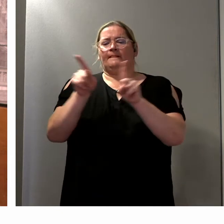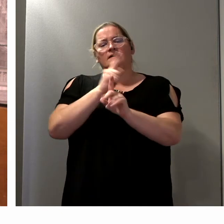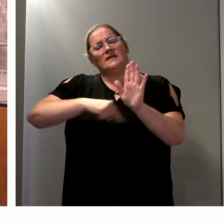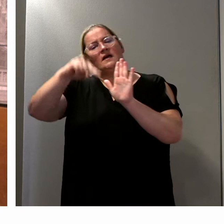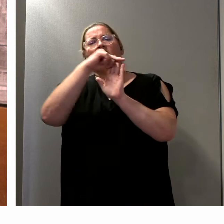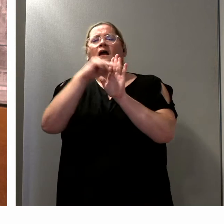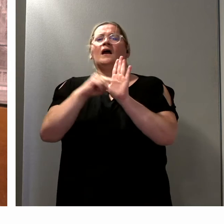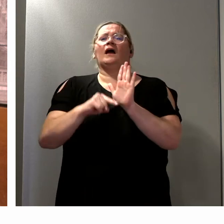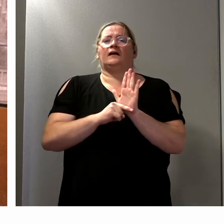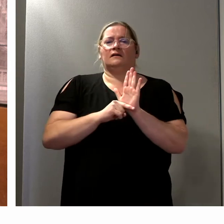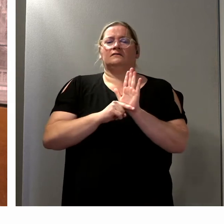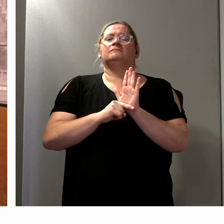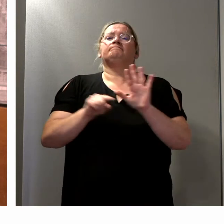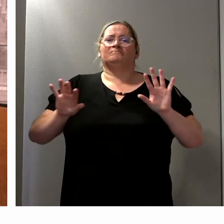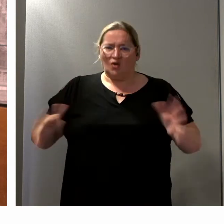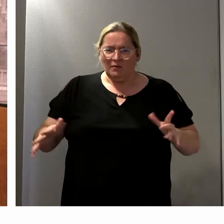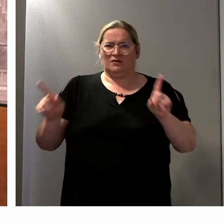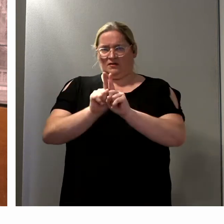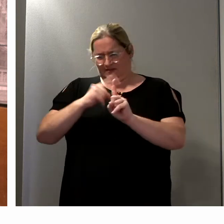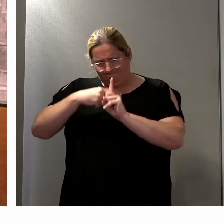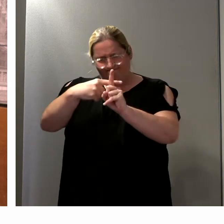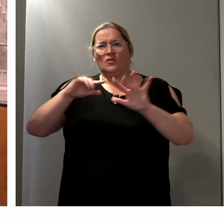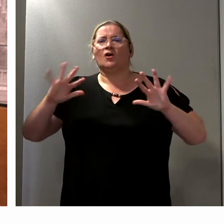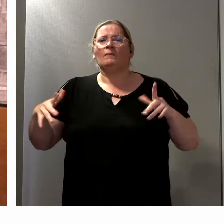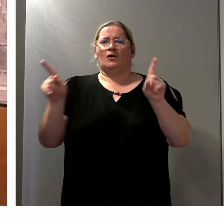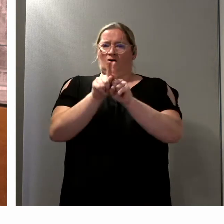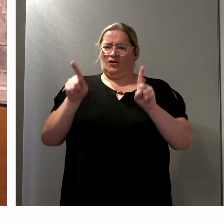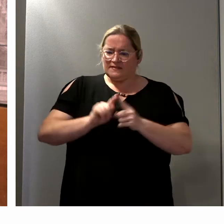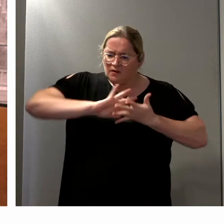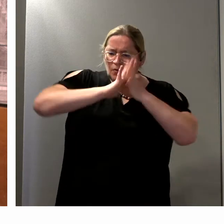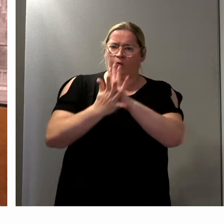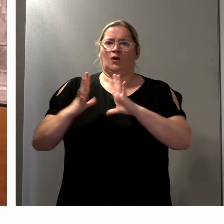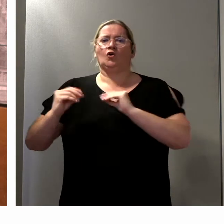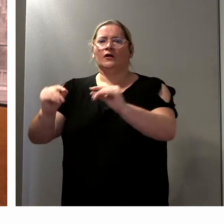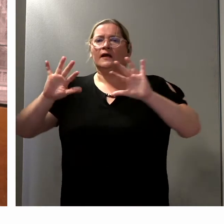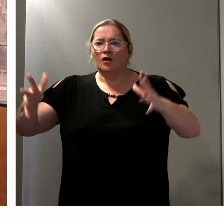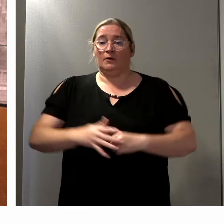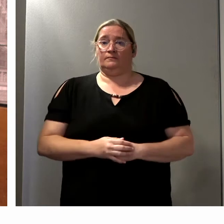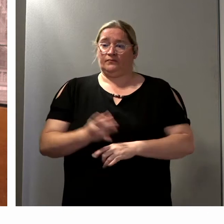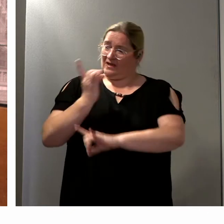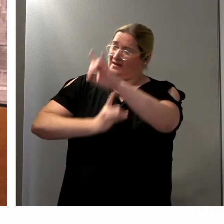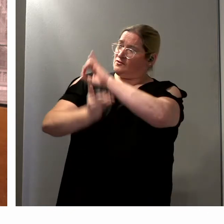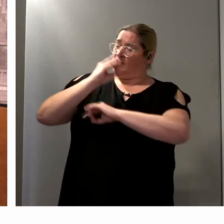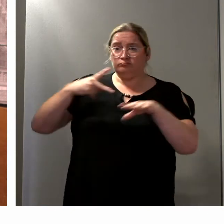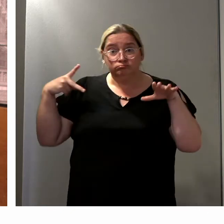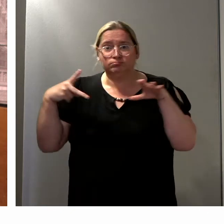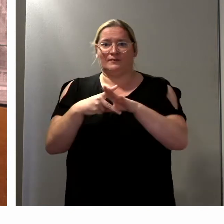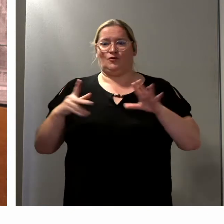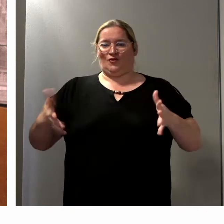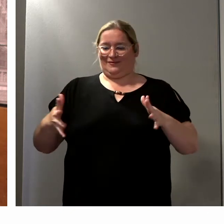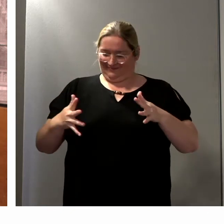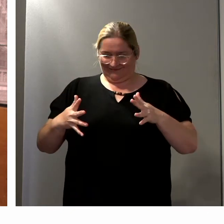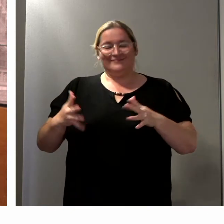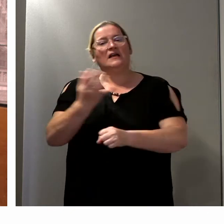on met en avant, quelles règles on se fixe et comment on arrive à les déployer. Donc le début de l'histoire commence vraiment avec la création de